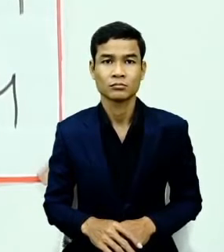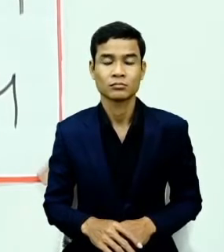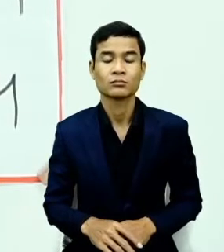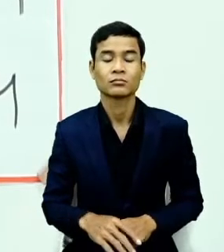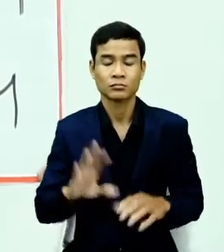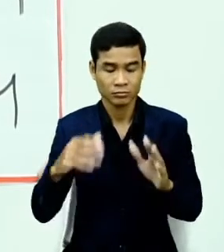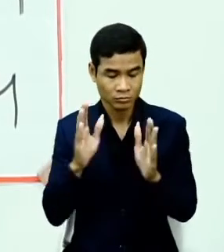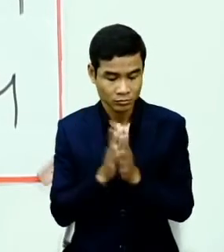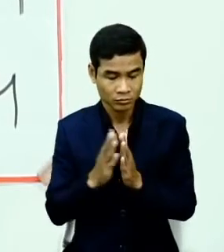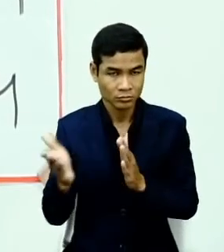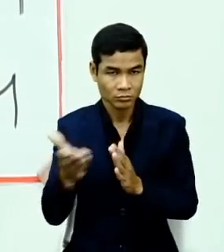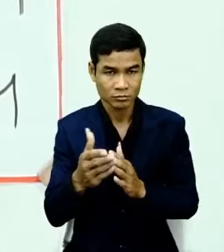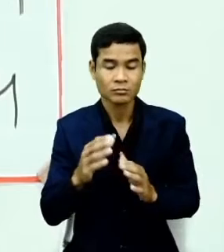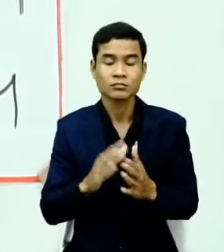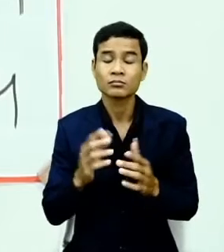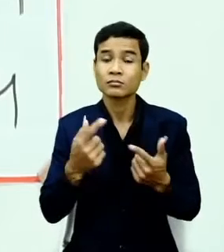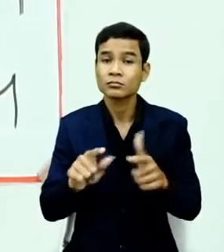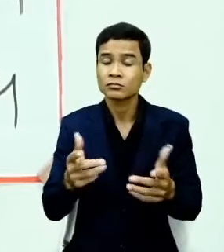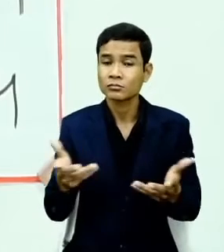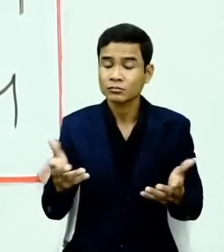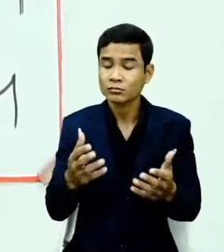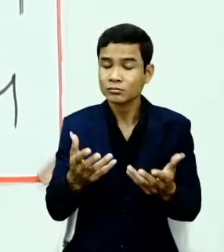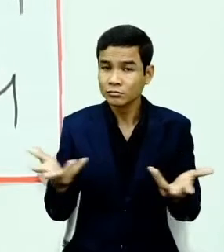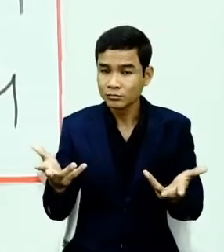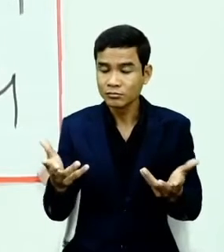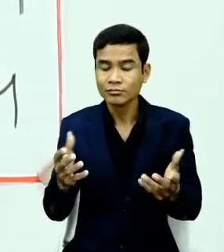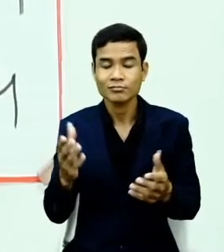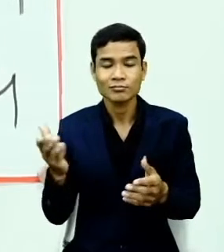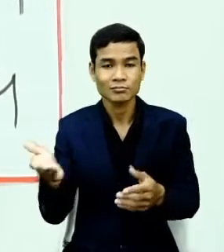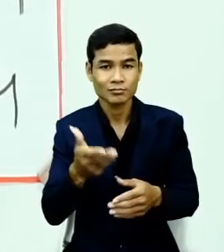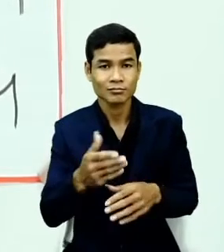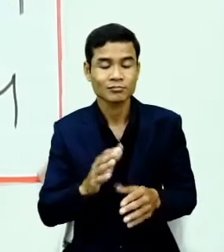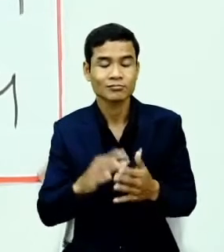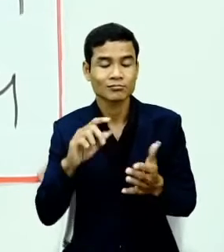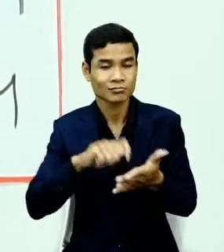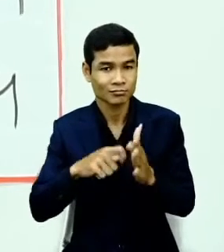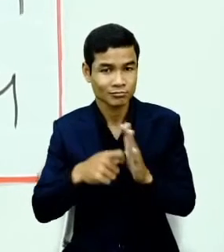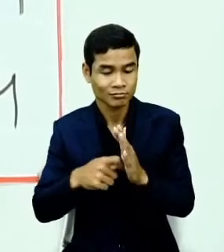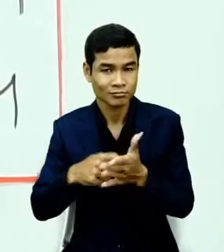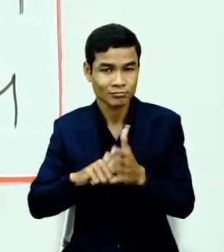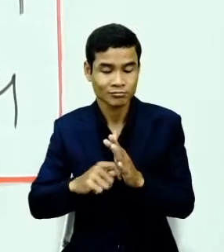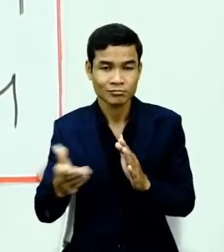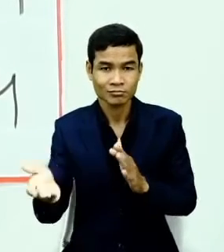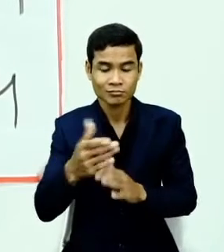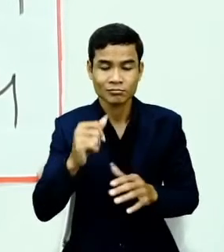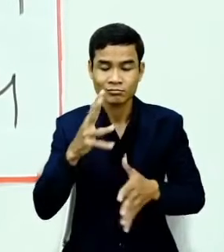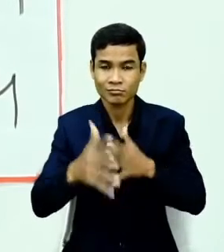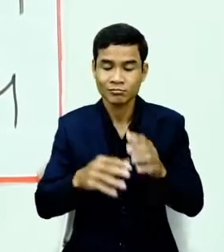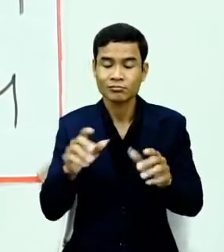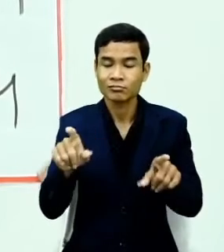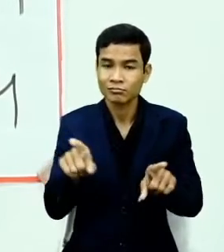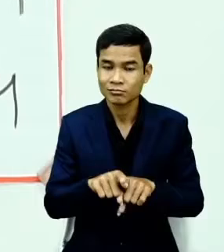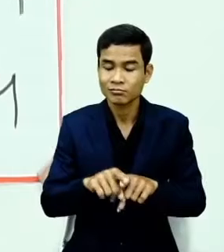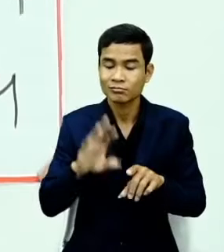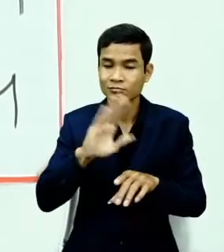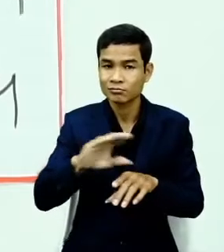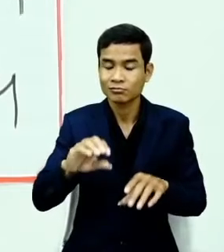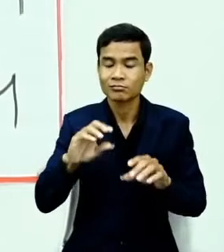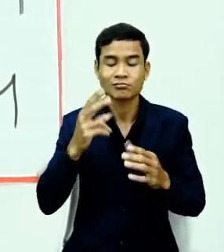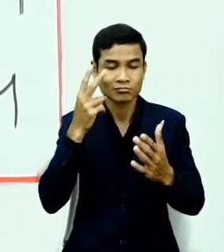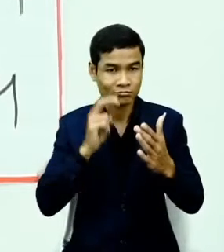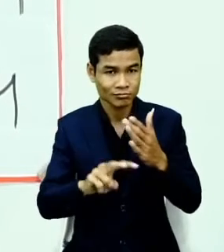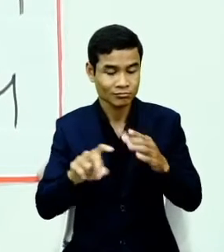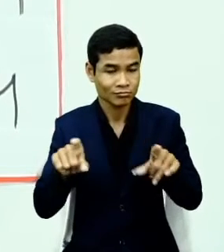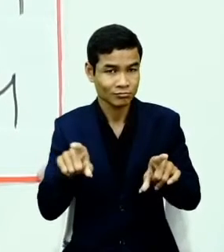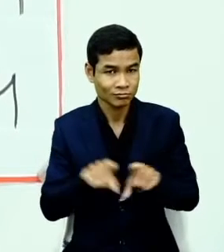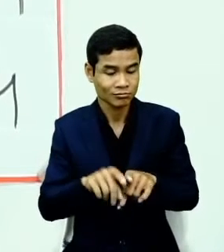ចាអរគុណមែនទែនកូនតើយ៉ាងណាដែរចំពោះចាខ្លឹមសារដែលកូនបានអានអំបញ្ញមិញតើដឹងអ្វីដែលកូនបានប៉ាន់ស្មាននឹងទស្សន៍ទា